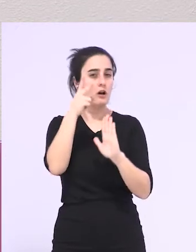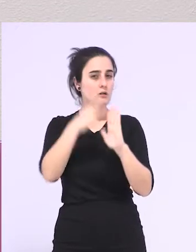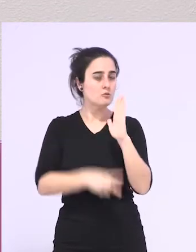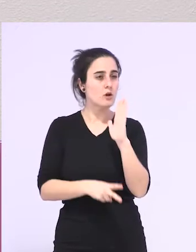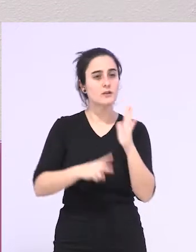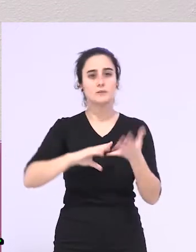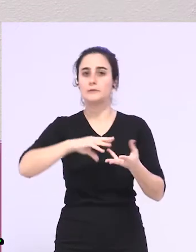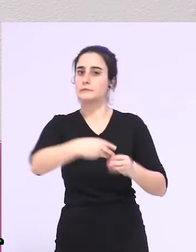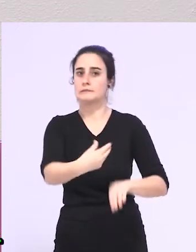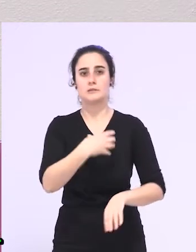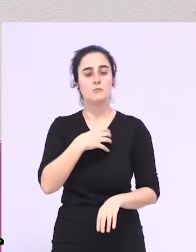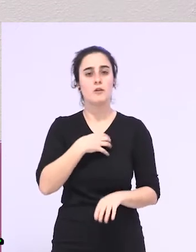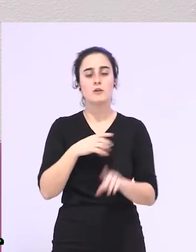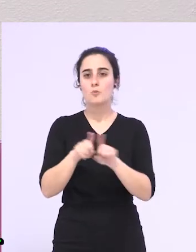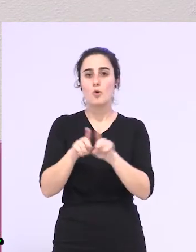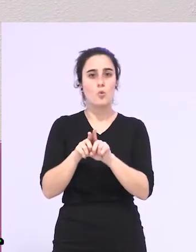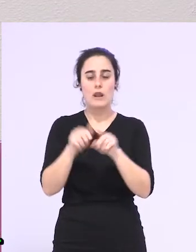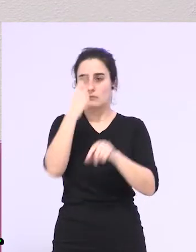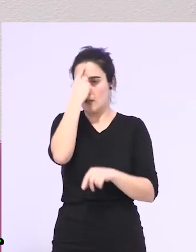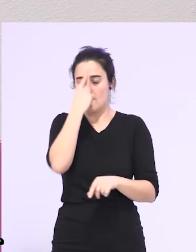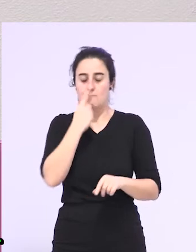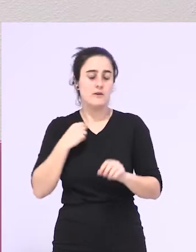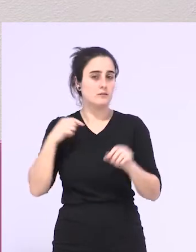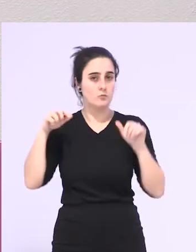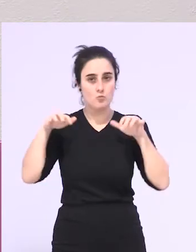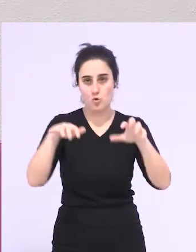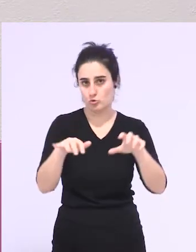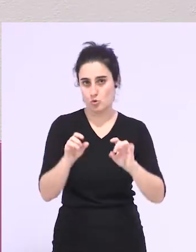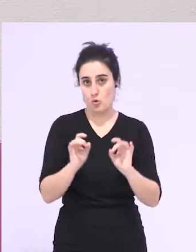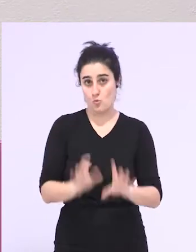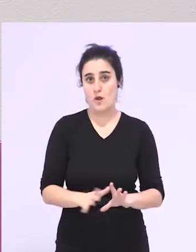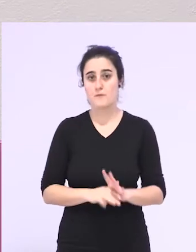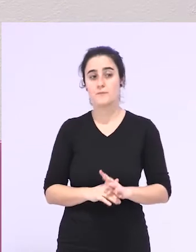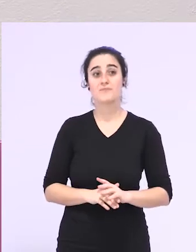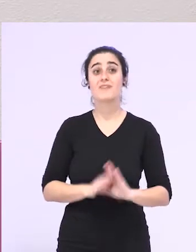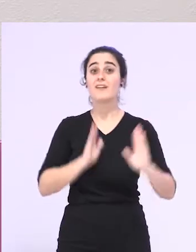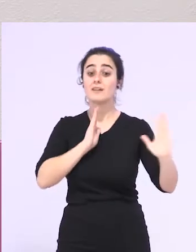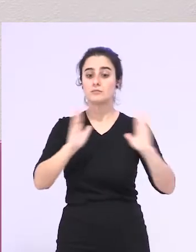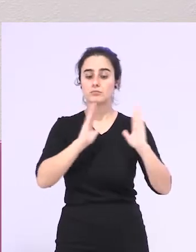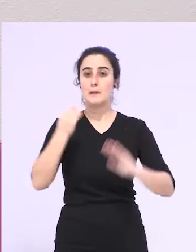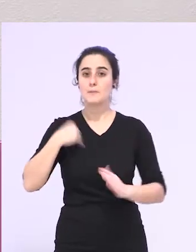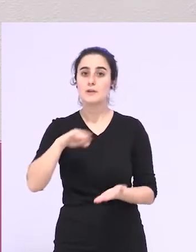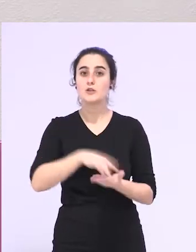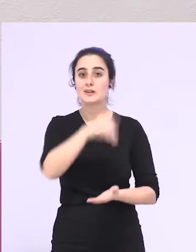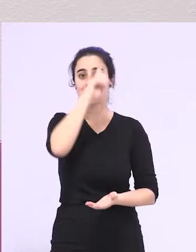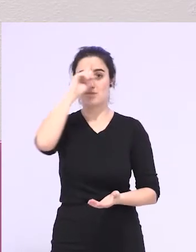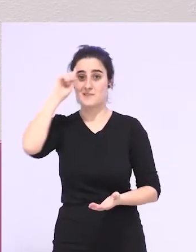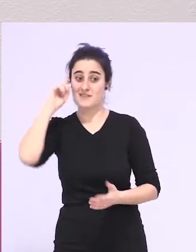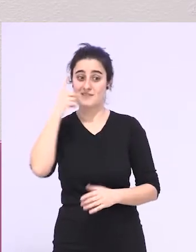zena, nolabait, benetan zen munstroaren erretratazio bat, ez? Eta garai berdinean, zegon Madrilen, mahai